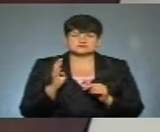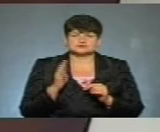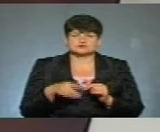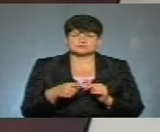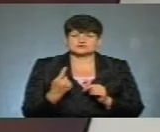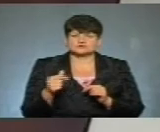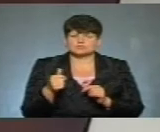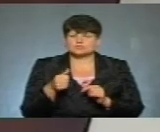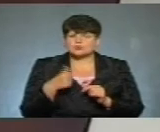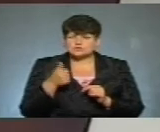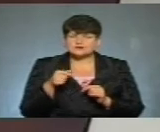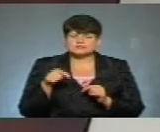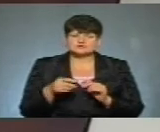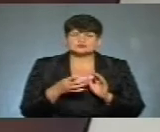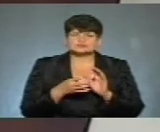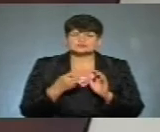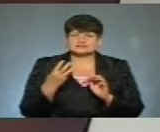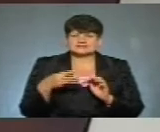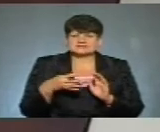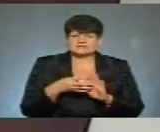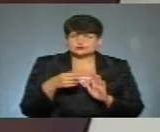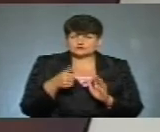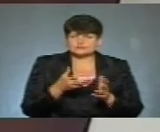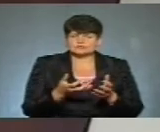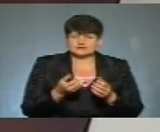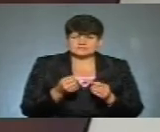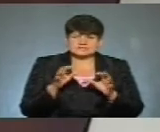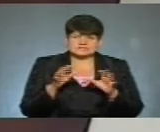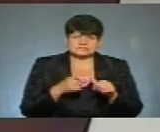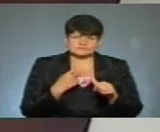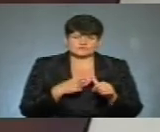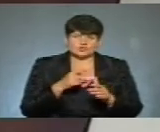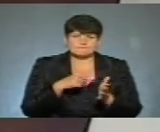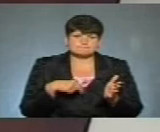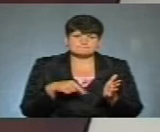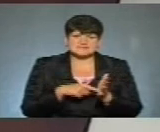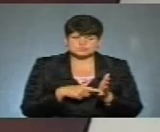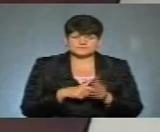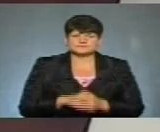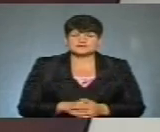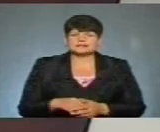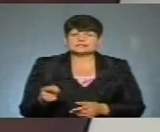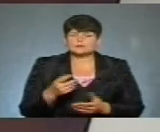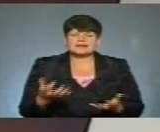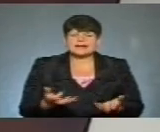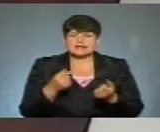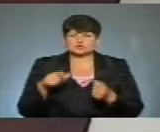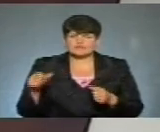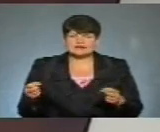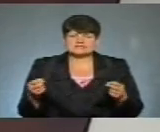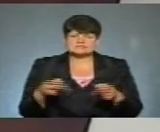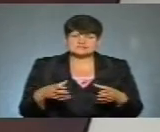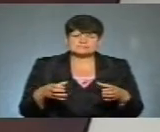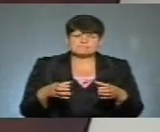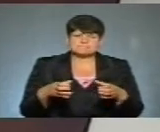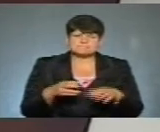в 1939 році він отримав статус міста. Тернопільські рятувальники та спецпризначенці